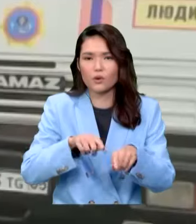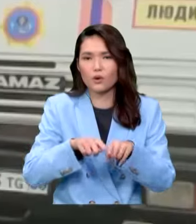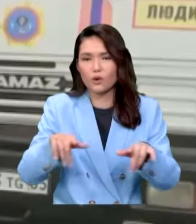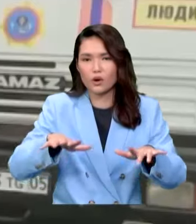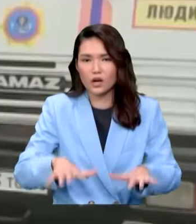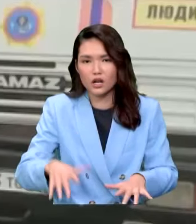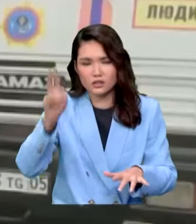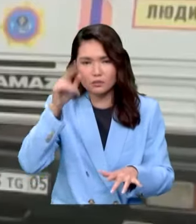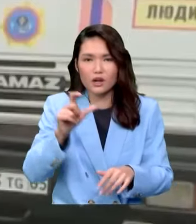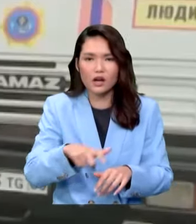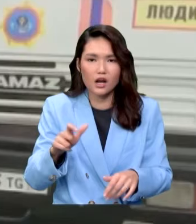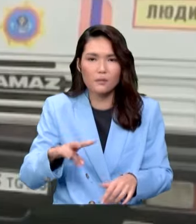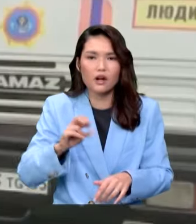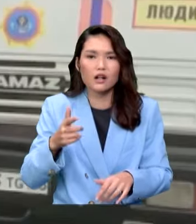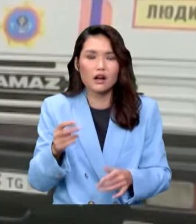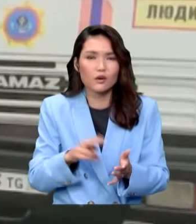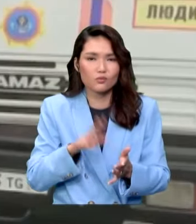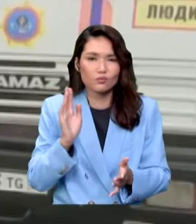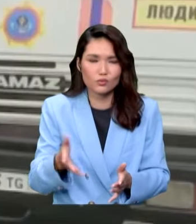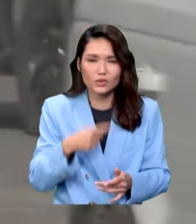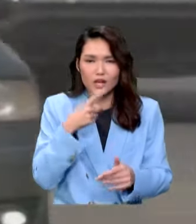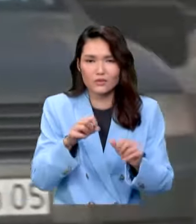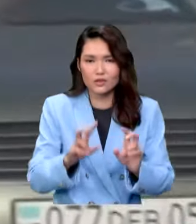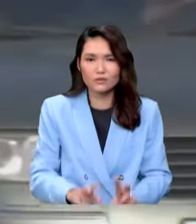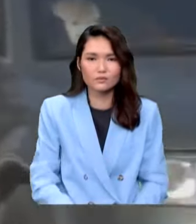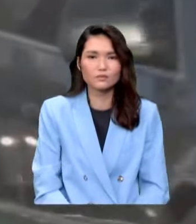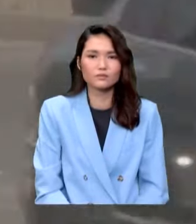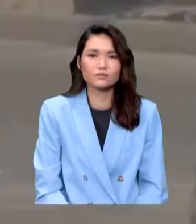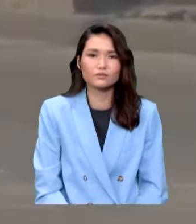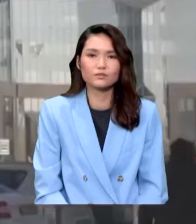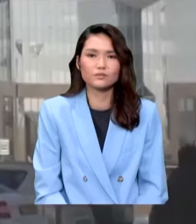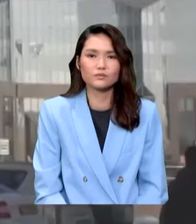1 миллион адамға арналған лагерлер болады деп сендірді. Әділжан Бердібек, Шалқар Шуақбай, Атамекен Бизнес.